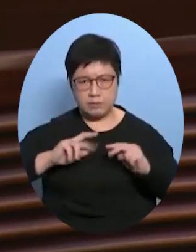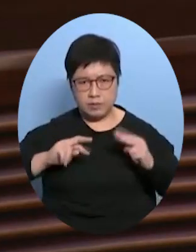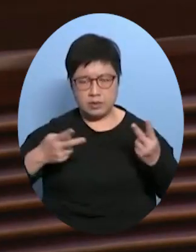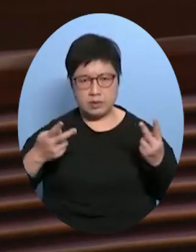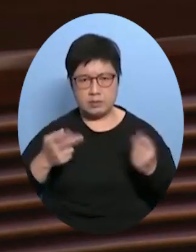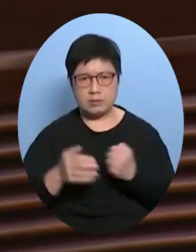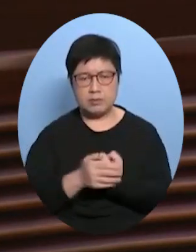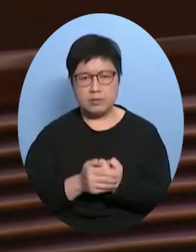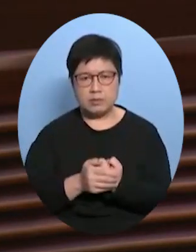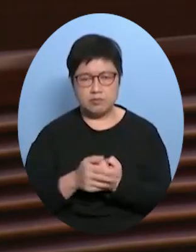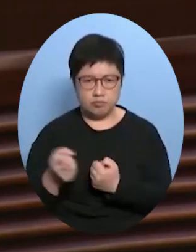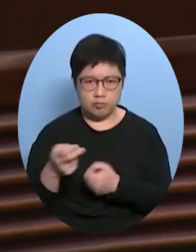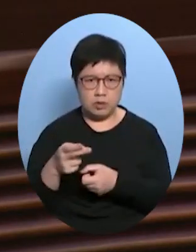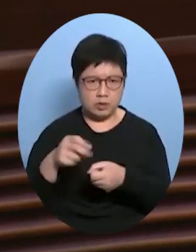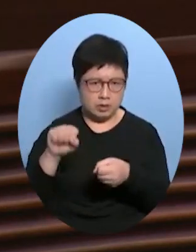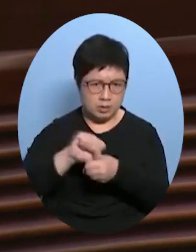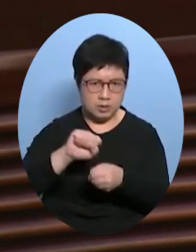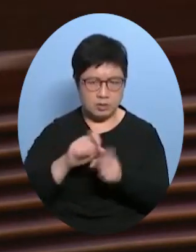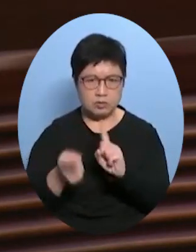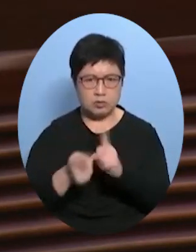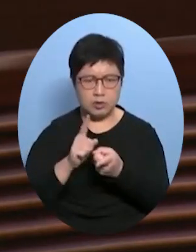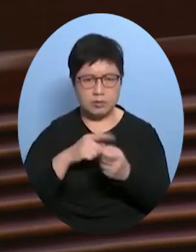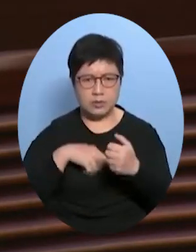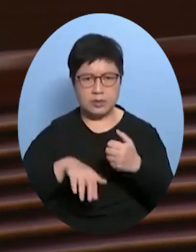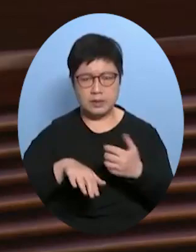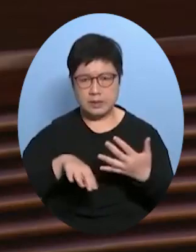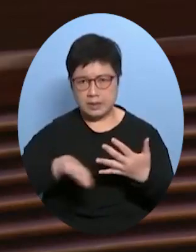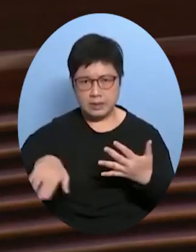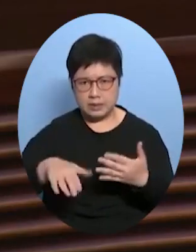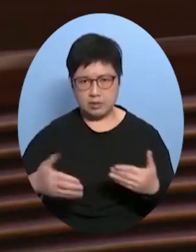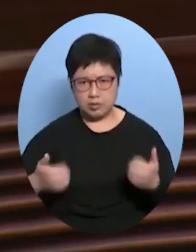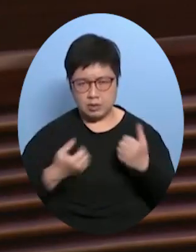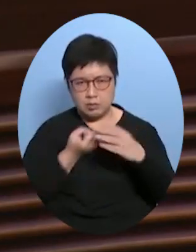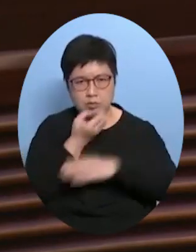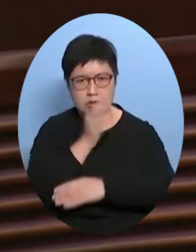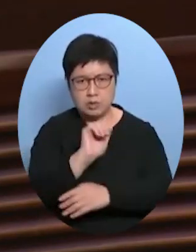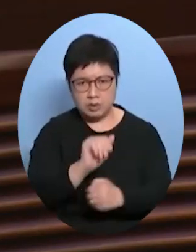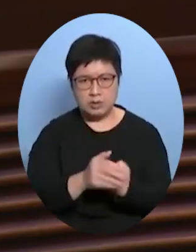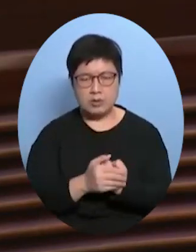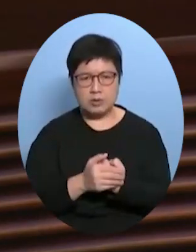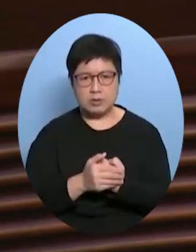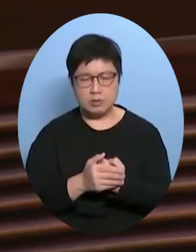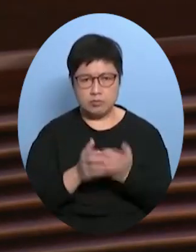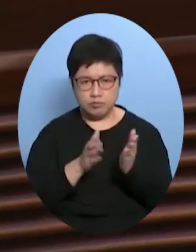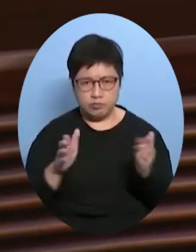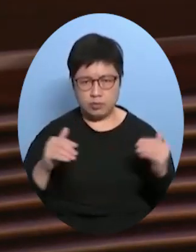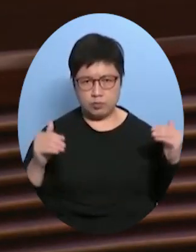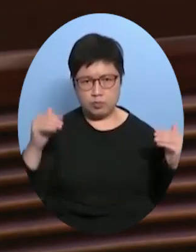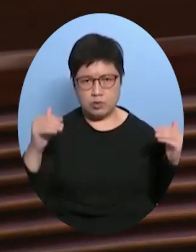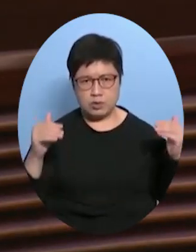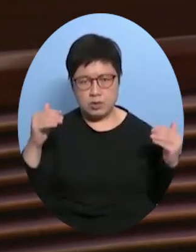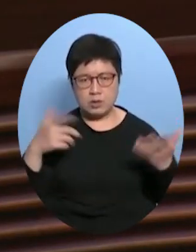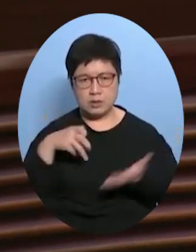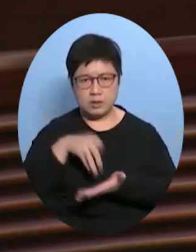化，亦都進一步增加了代表基層利益的聲音，更加能夠體現擴大均衡參與